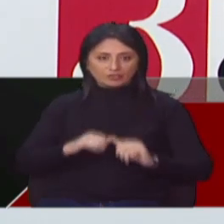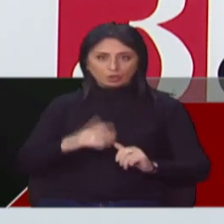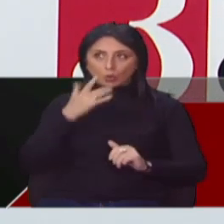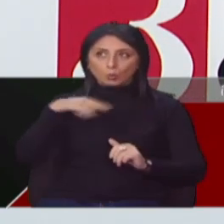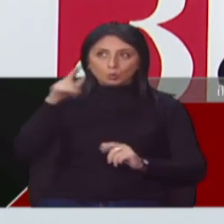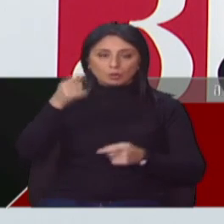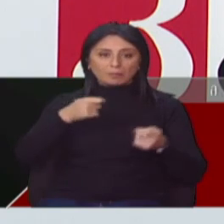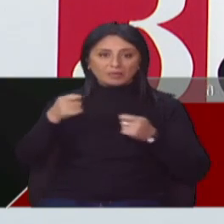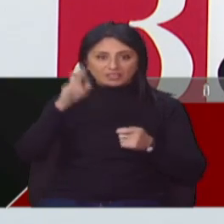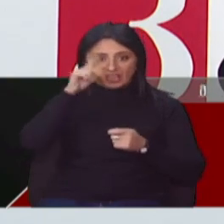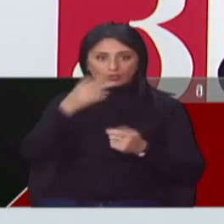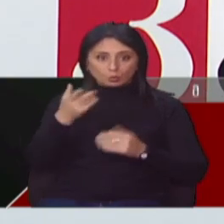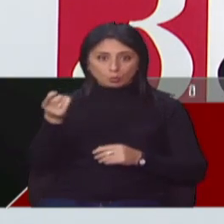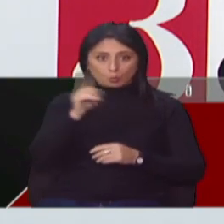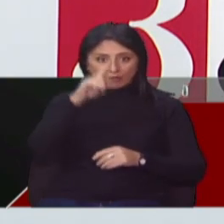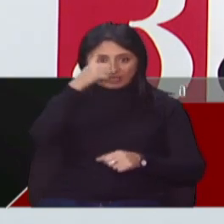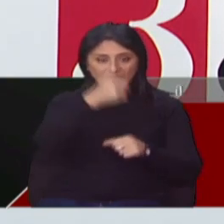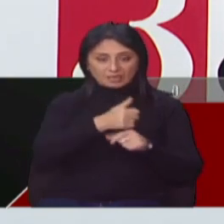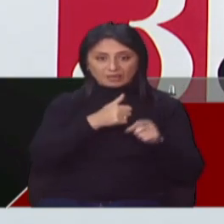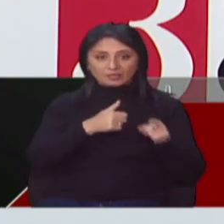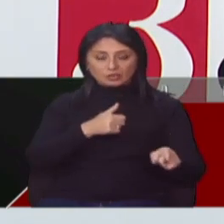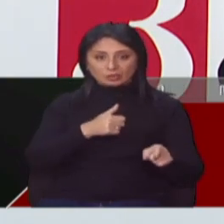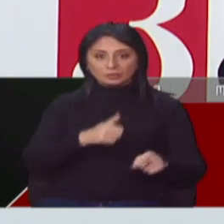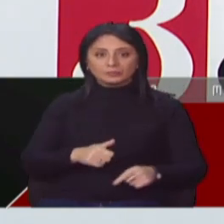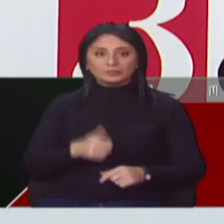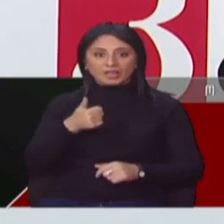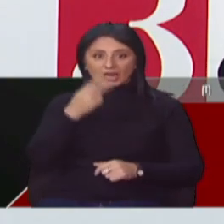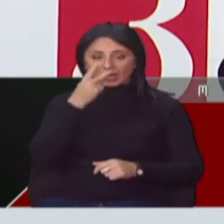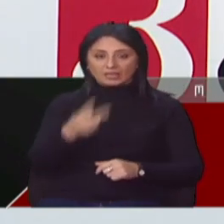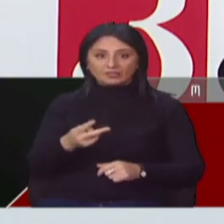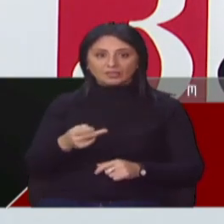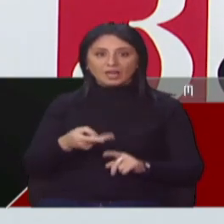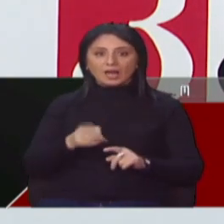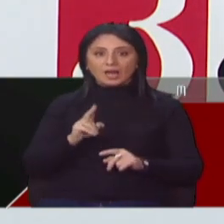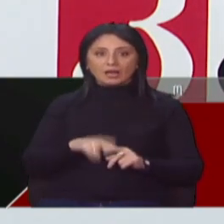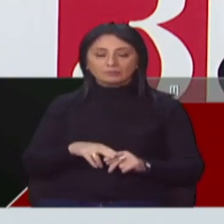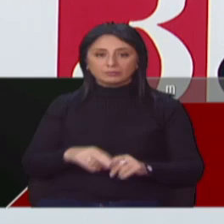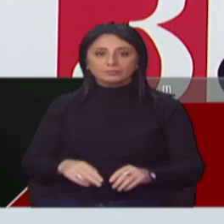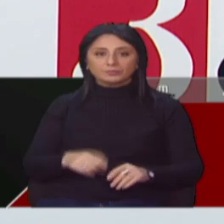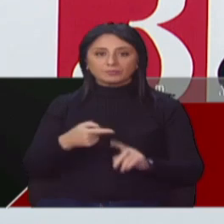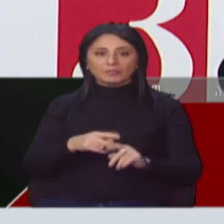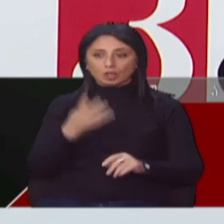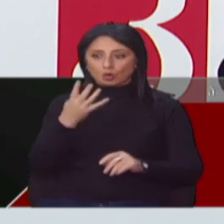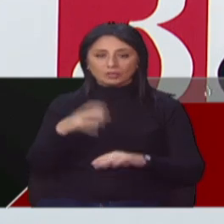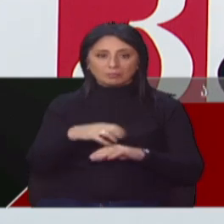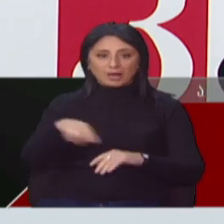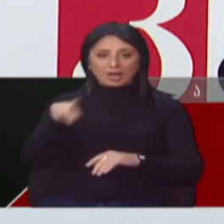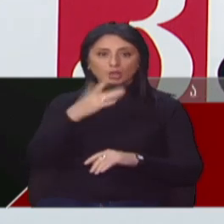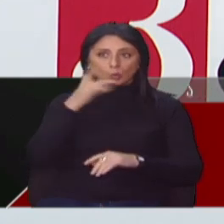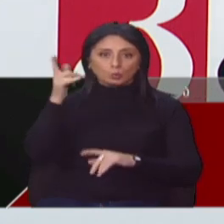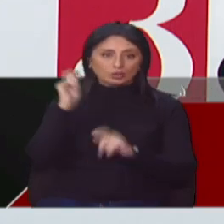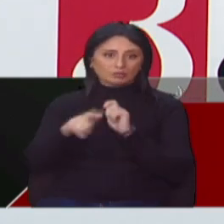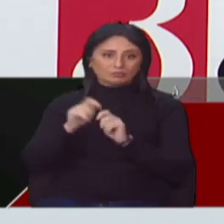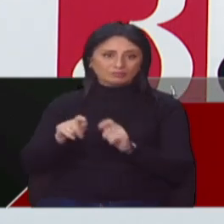მართული ხელისუფლება თუ მოვიდა სათავეში და კარგად ხედავთ, რომ ამ ეს ოთხი პარტია